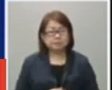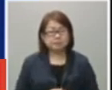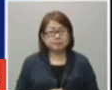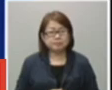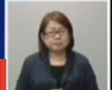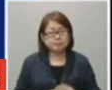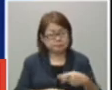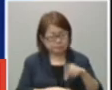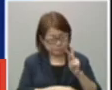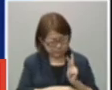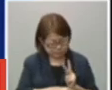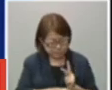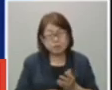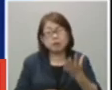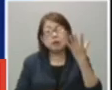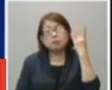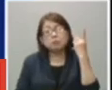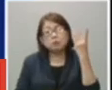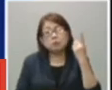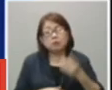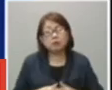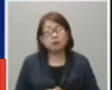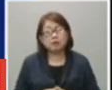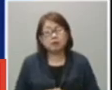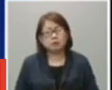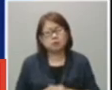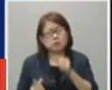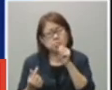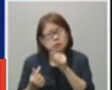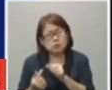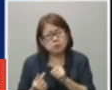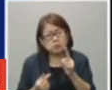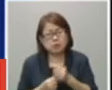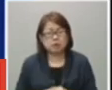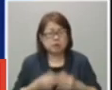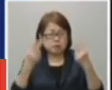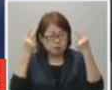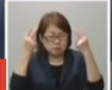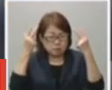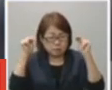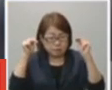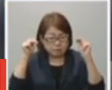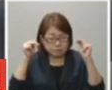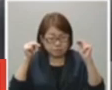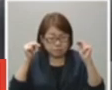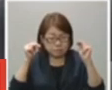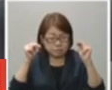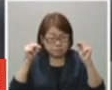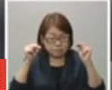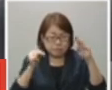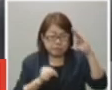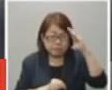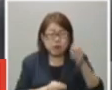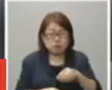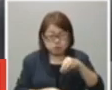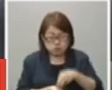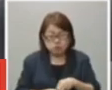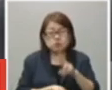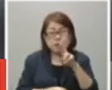ท่านประธานที่เคารพครับเมื่อวานนี้นะครับเป็นวันที่ท่านนายก กำลังชี้แจงอยู่ในสภาแ